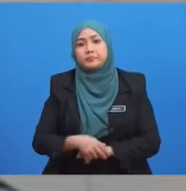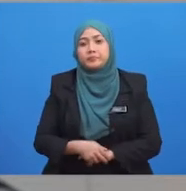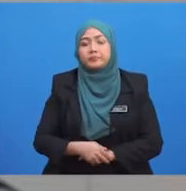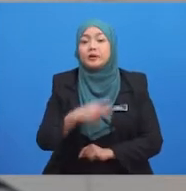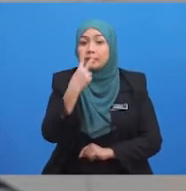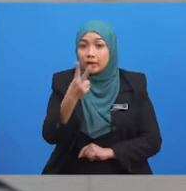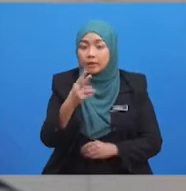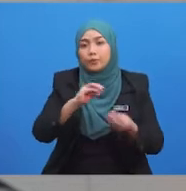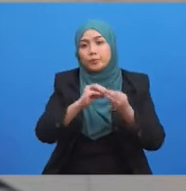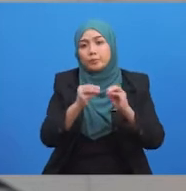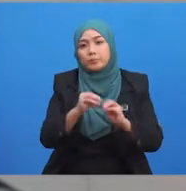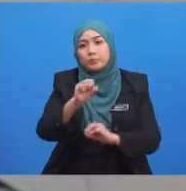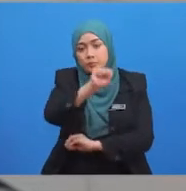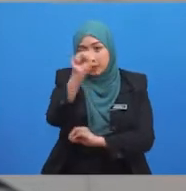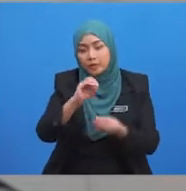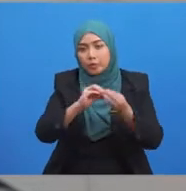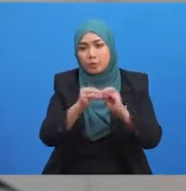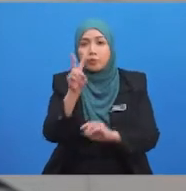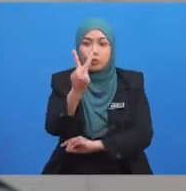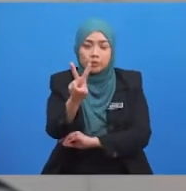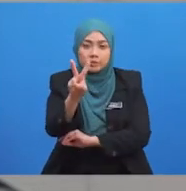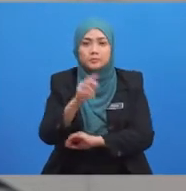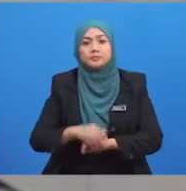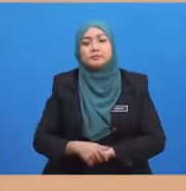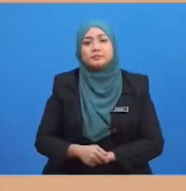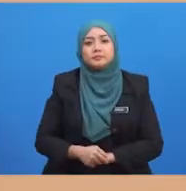Perhatikan soalan yang kedua pada skrin TV anda.